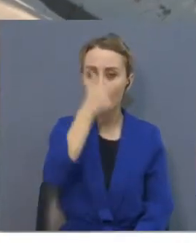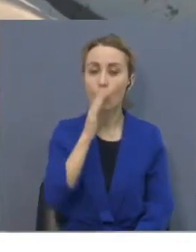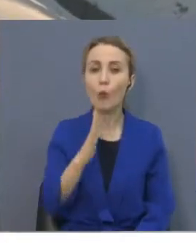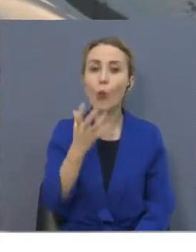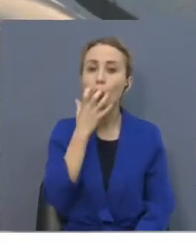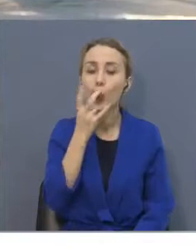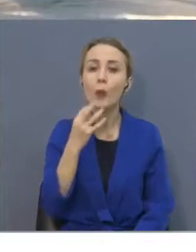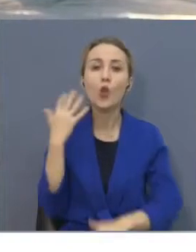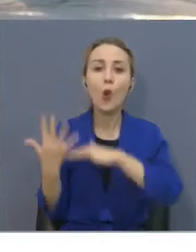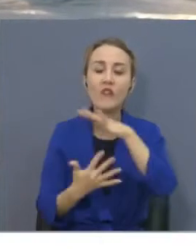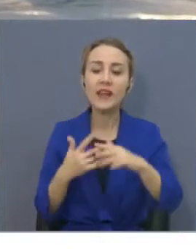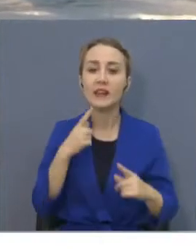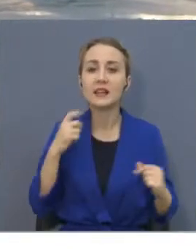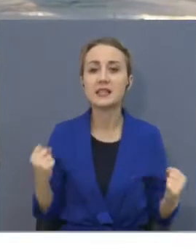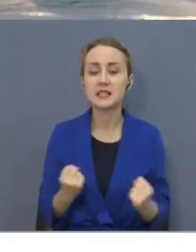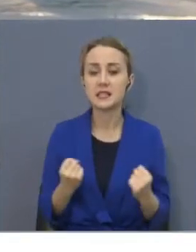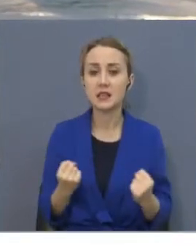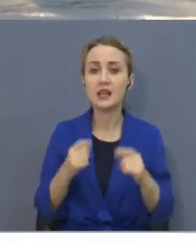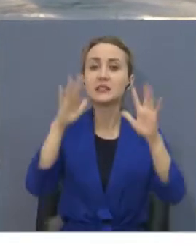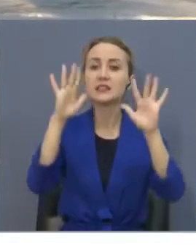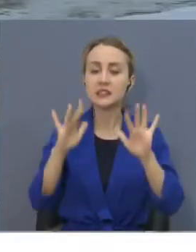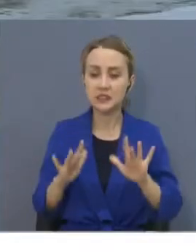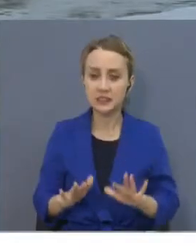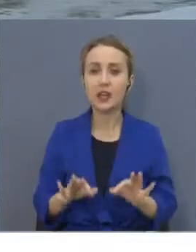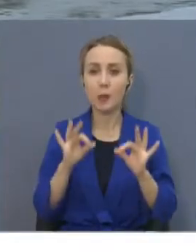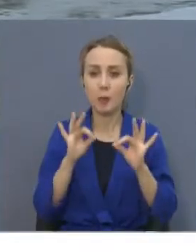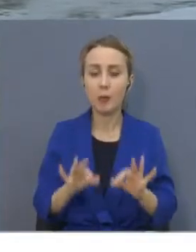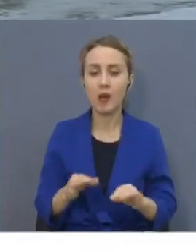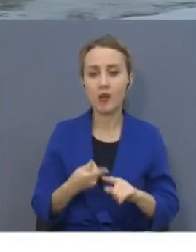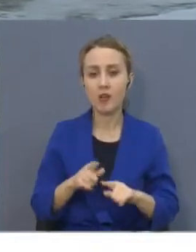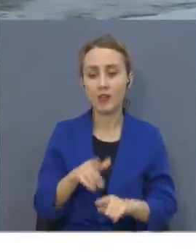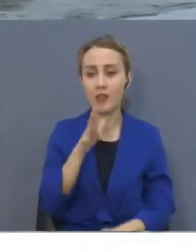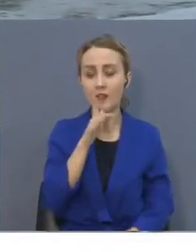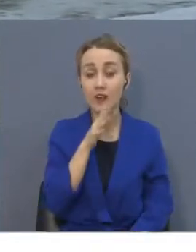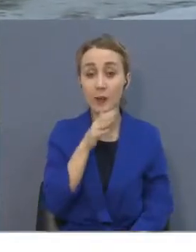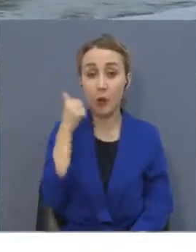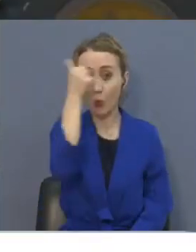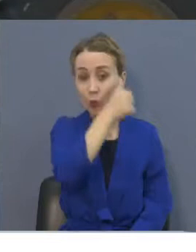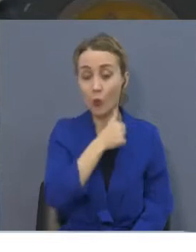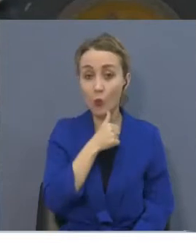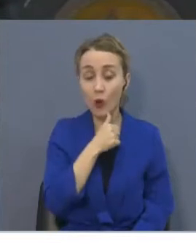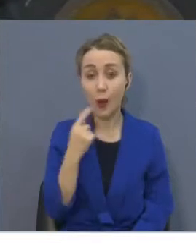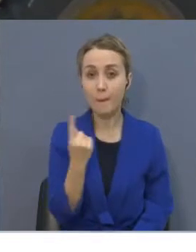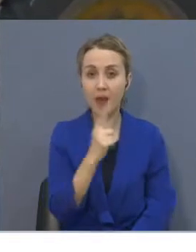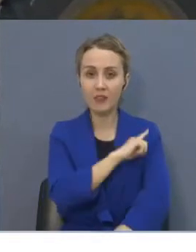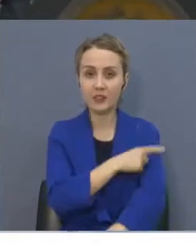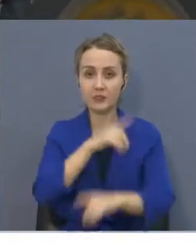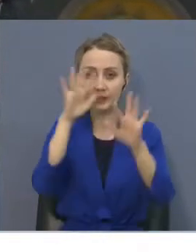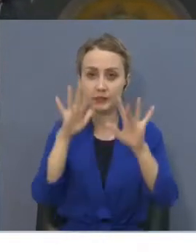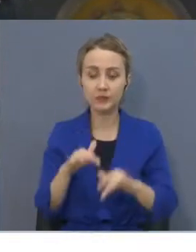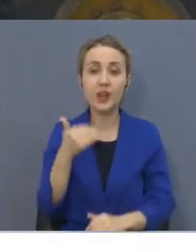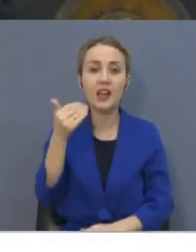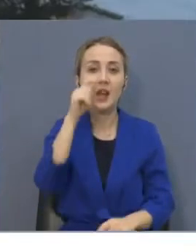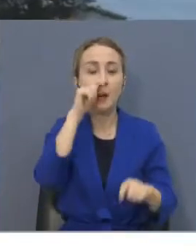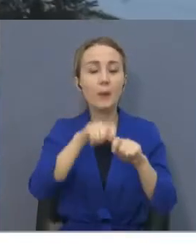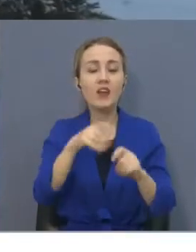теплая, но ветреная зима. Снежные осадки вполне логичны для этого времени года. Уже после первого обильного снегопада коммунальщики